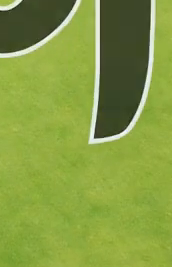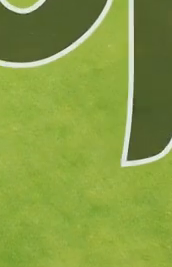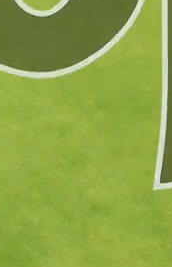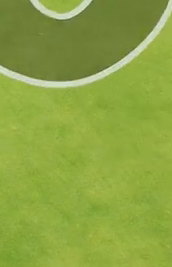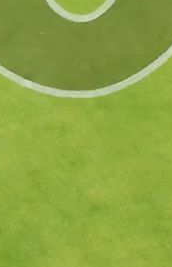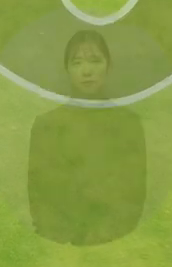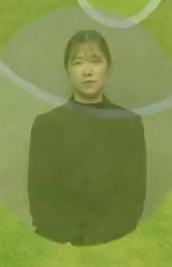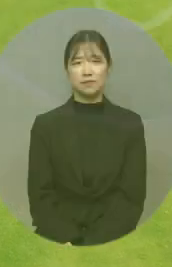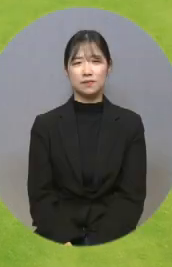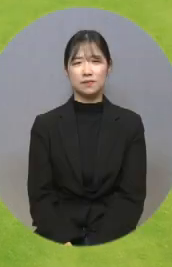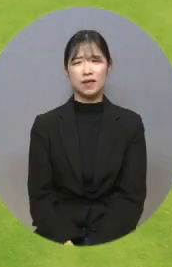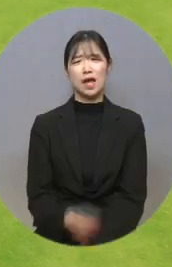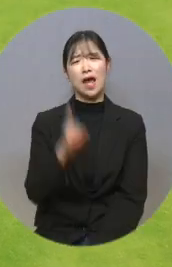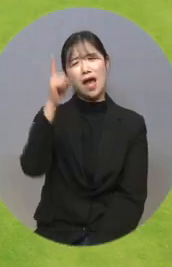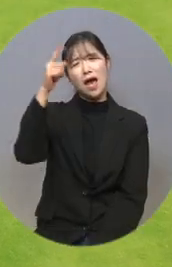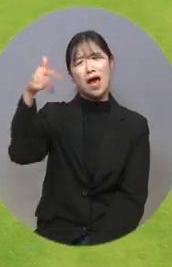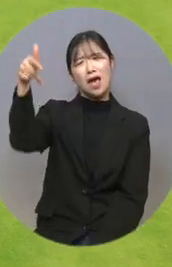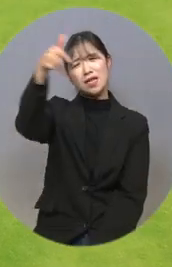아이, 드론 너무 시끄러운데.